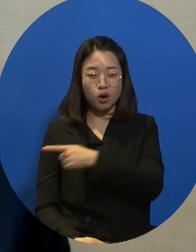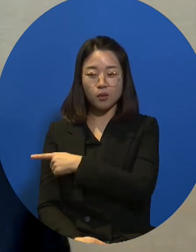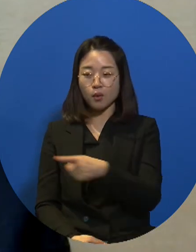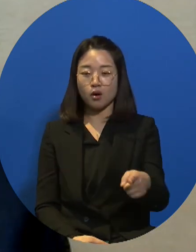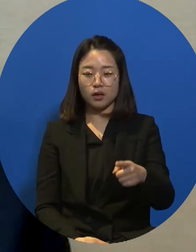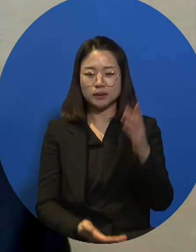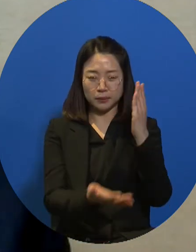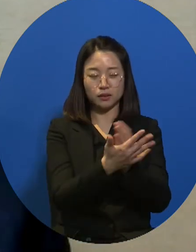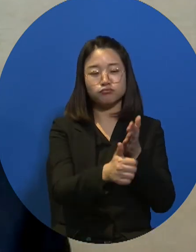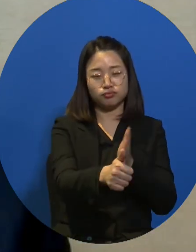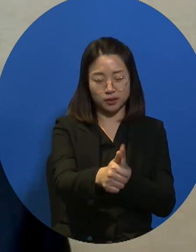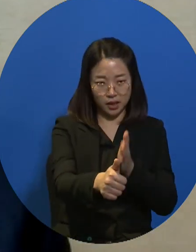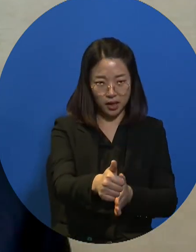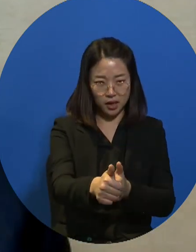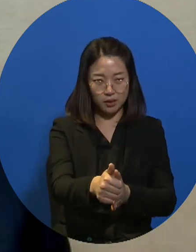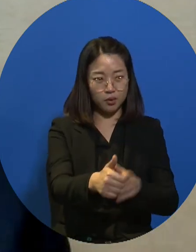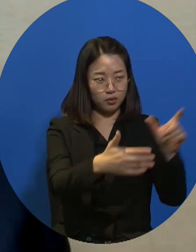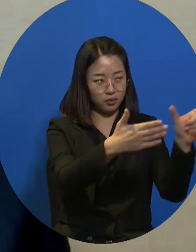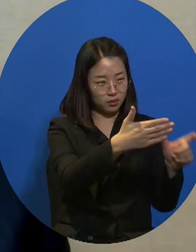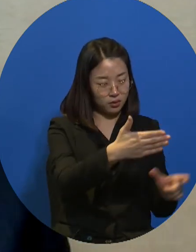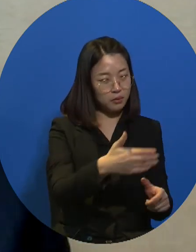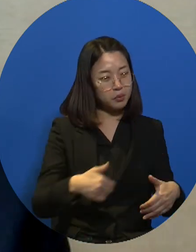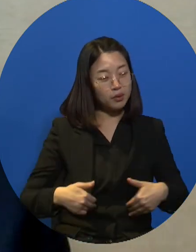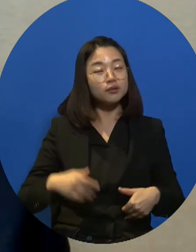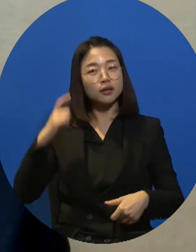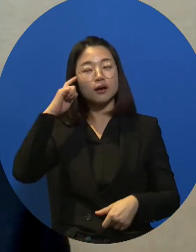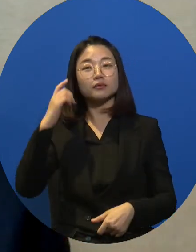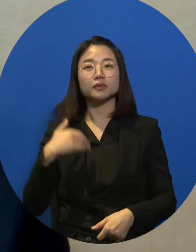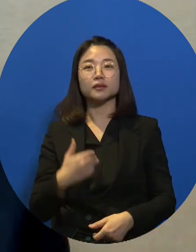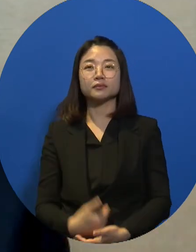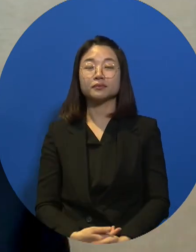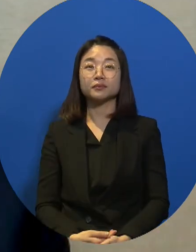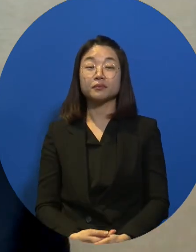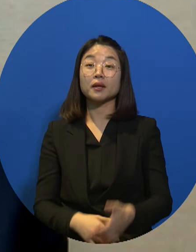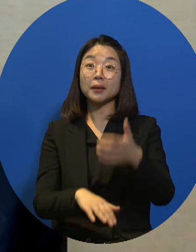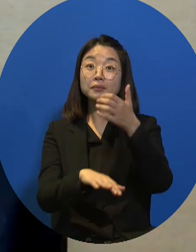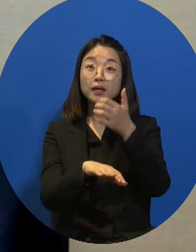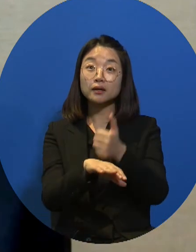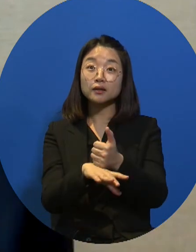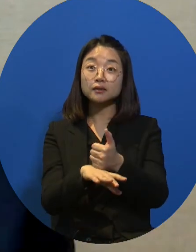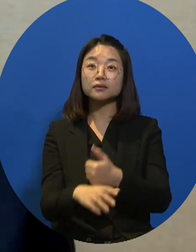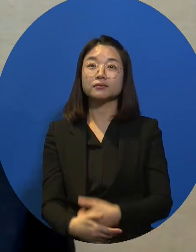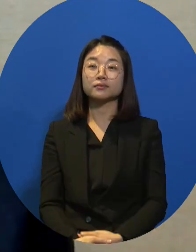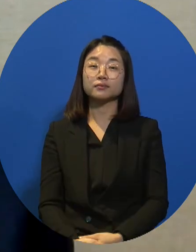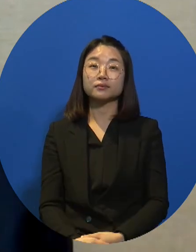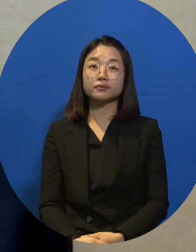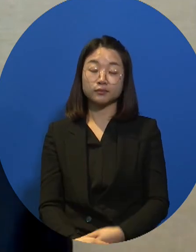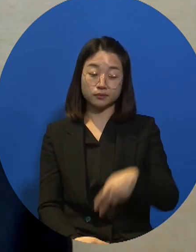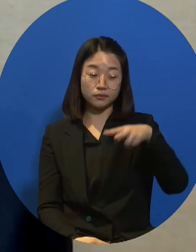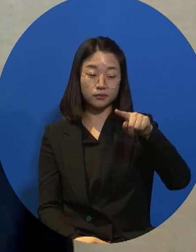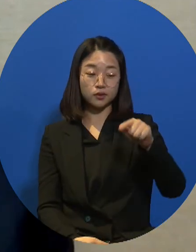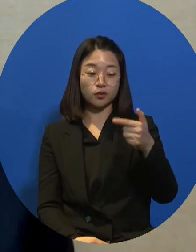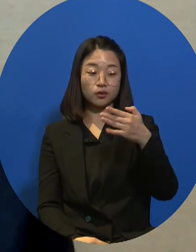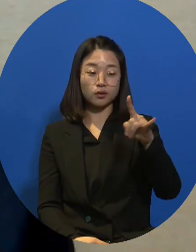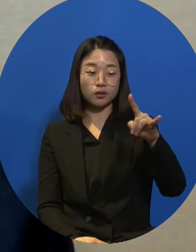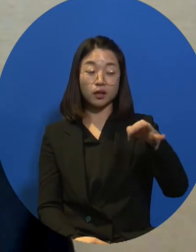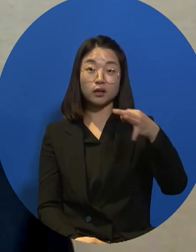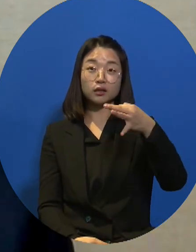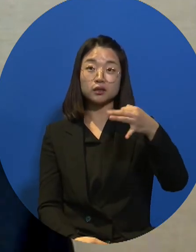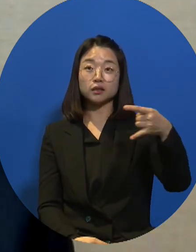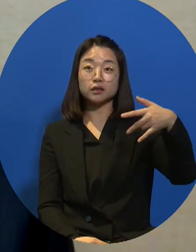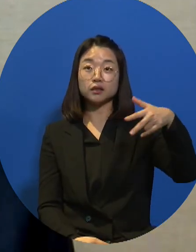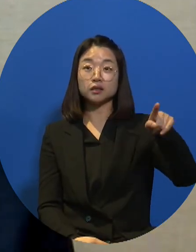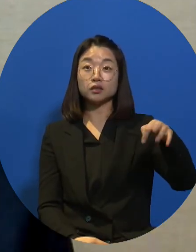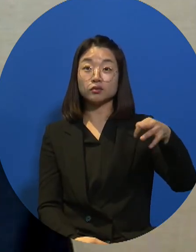규정도 어딘가에 필요하지 않을까 생각이 됩니다. 마지막으로 이 선택의정서가